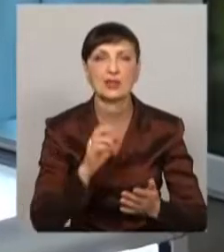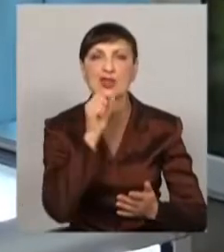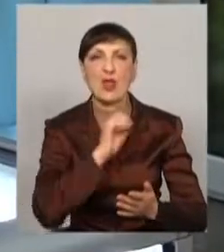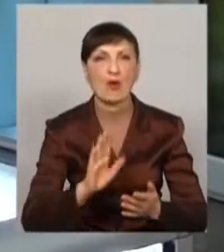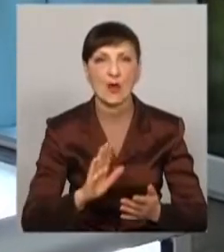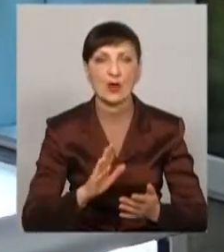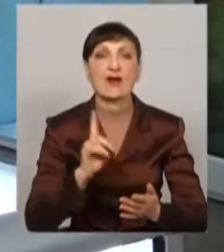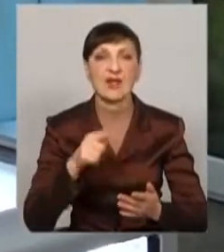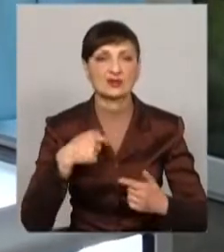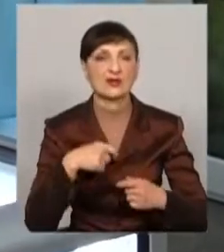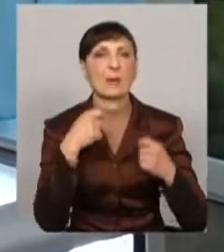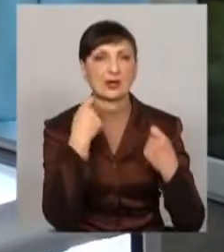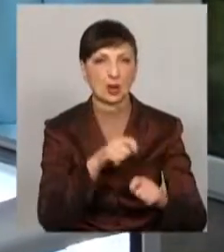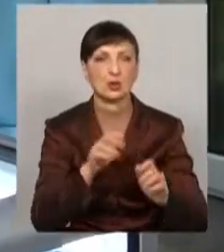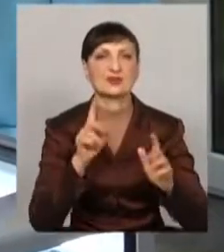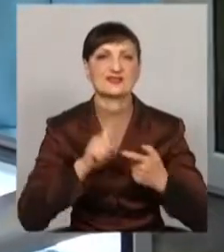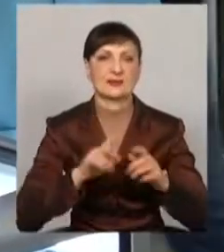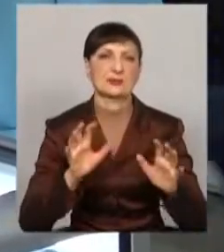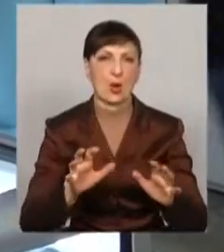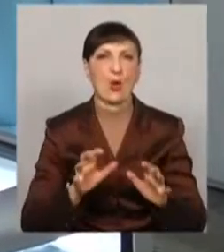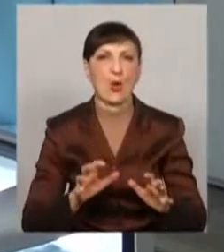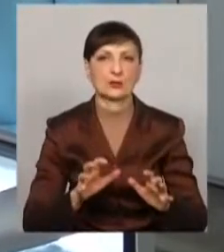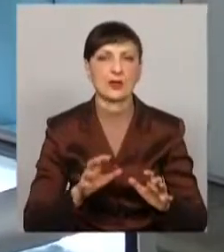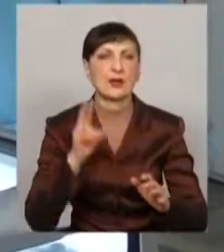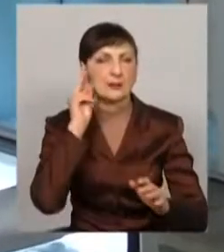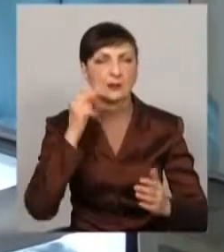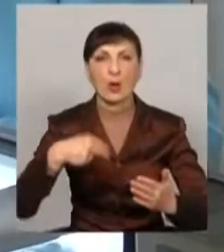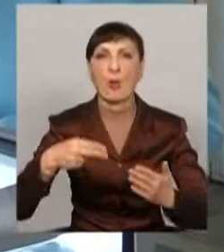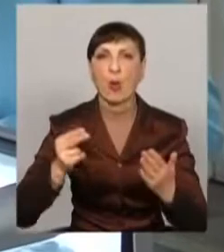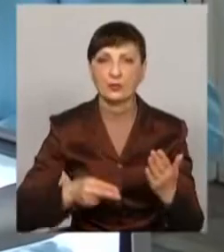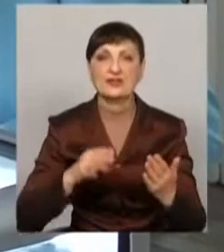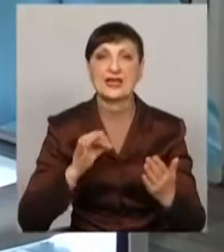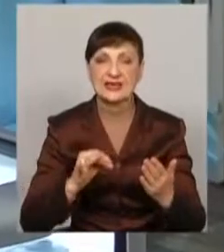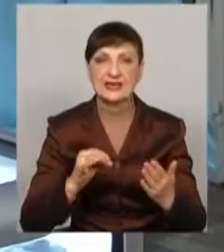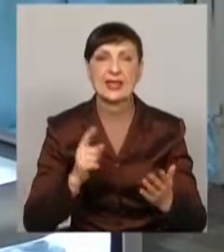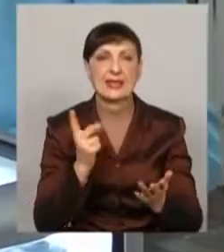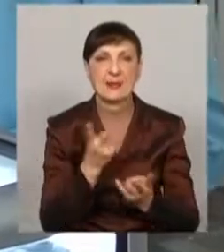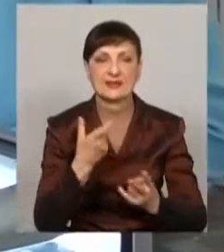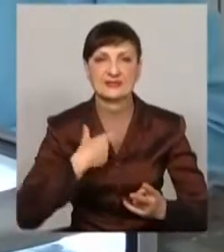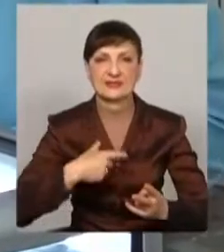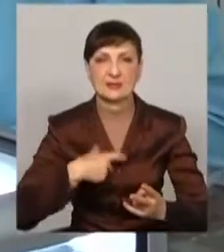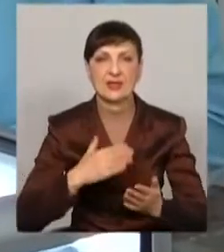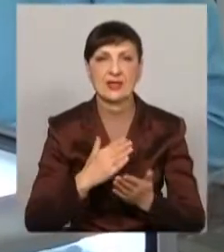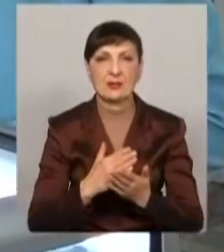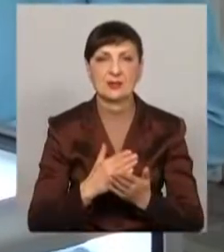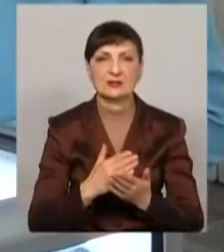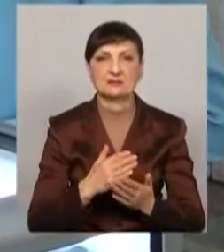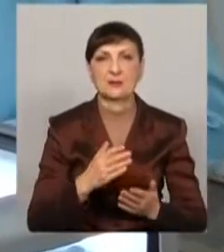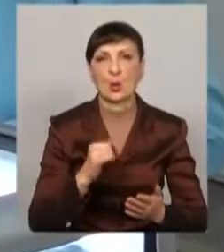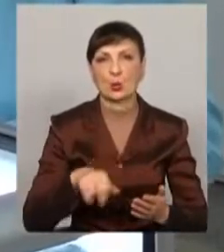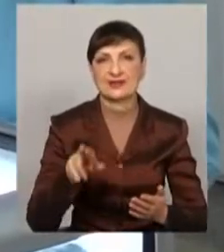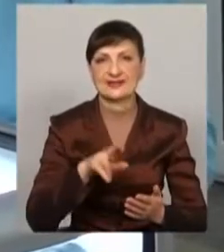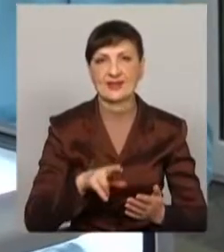я его продаю на законном основании. Ставится дата, роспись, ну и, конечно, при себе необходимо иметь и наличие личного